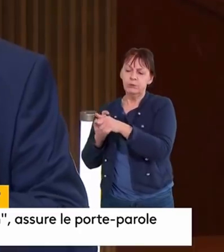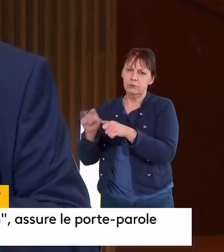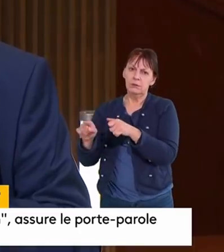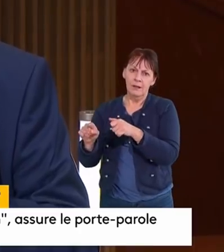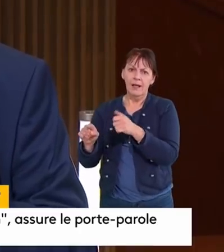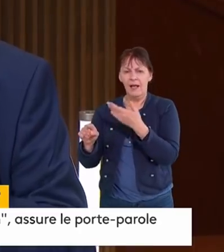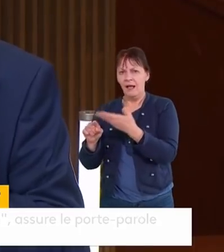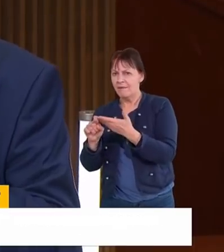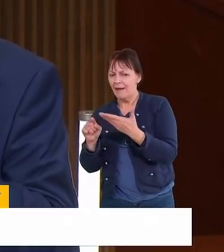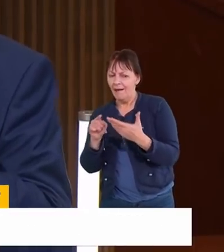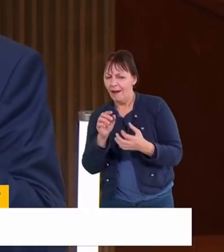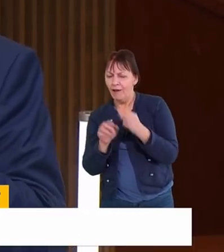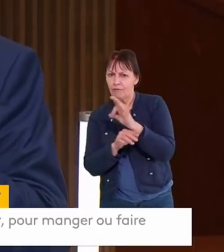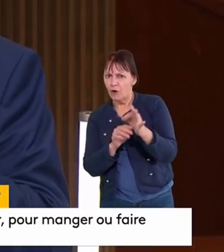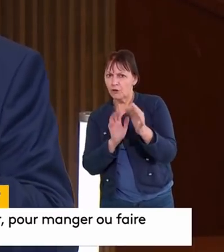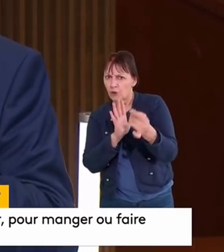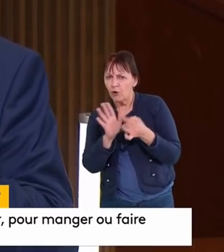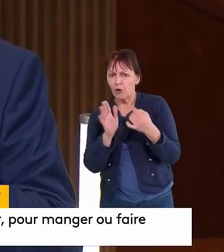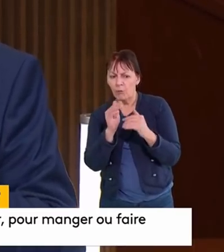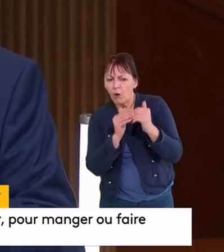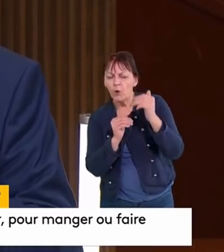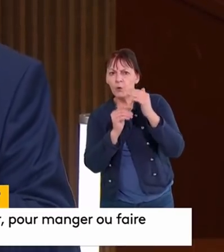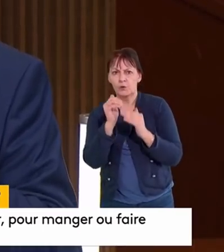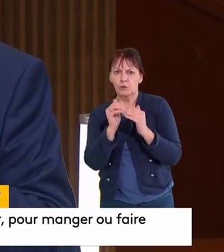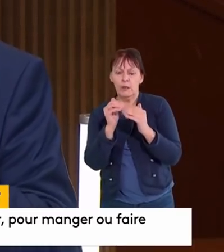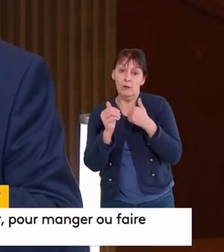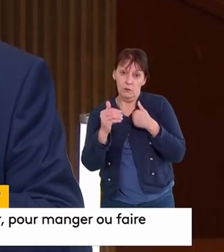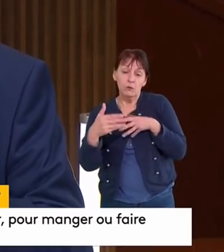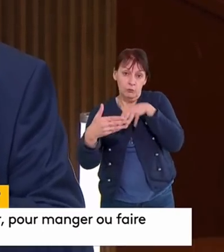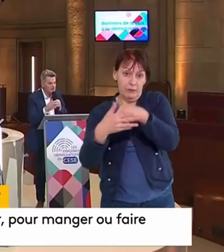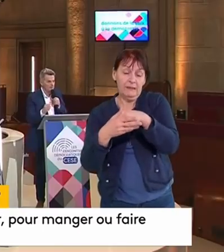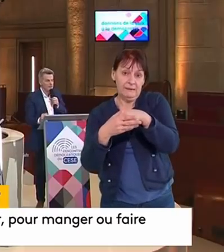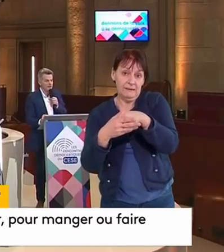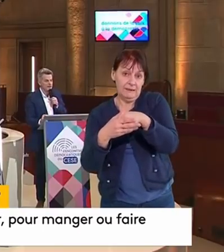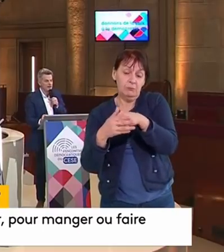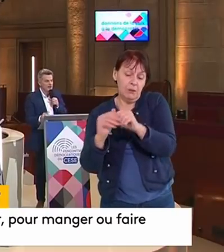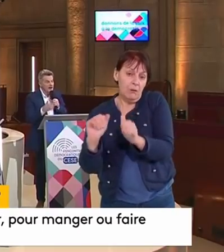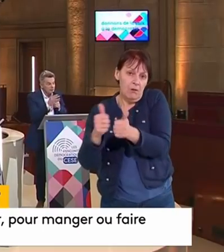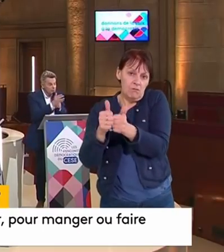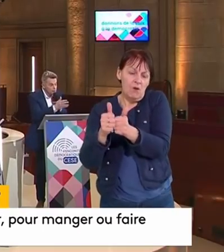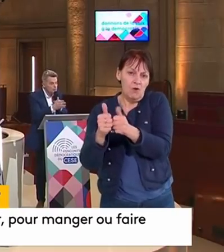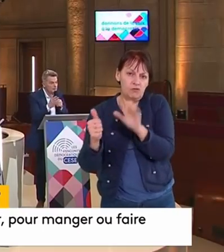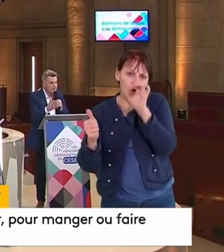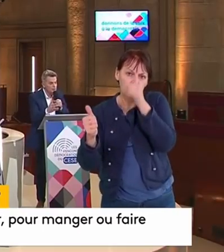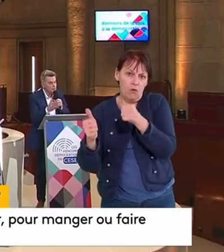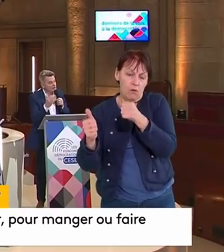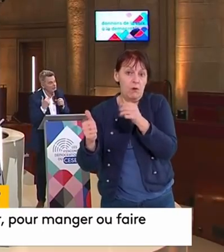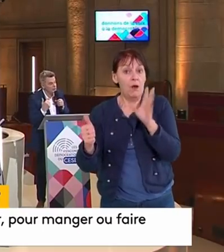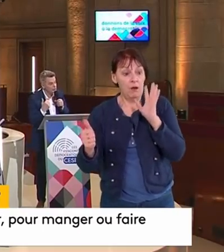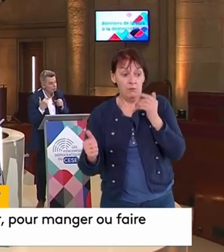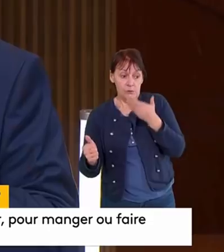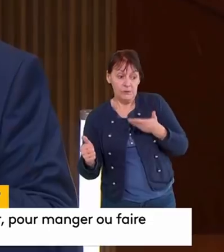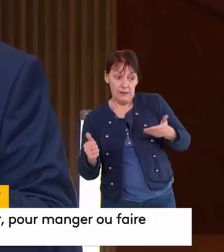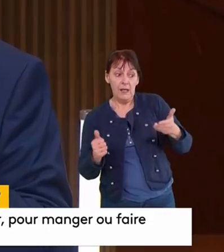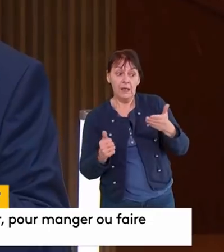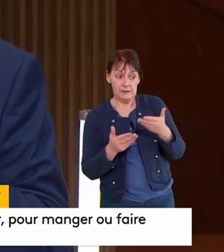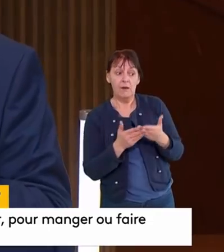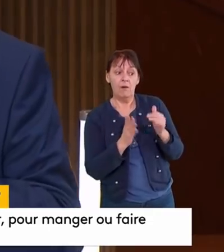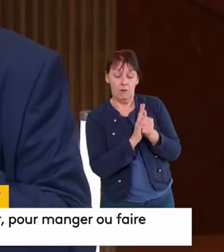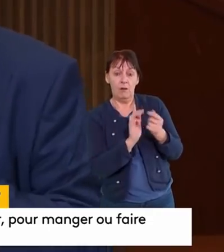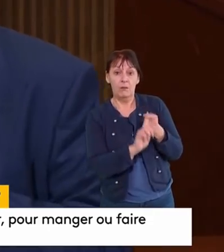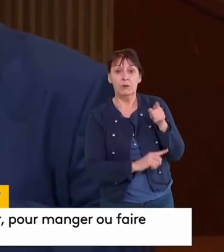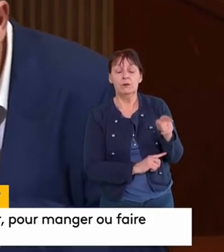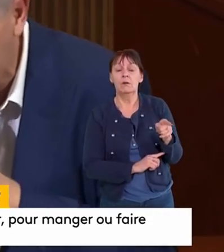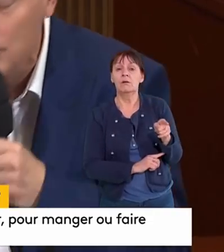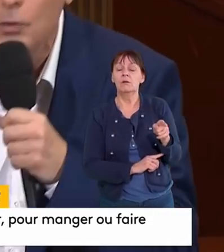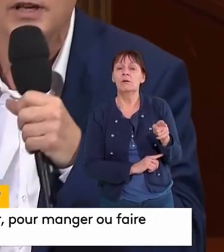C'est pour vous dire l'importance que nous accordons à la consultation, aux corps intermédiaires, à vous toutes et à vous tous. Et d'ailleurs, je regrette la réforme qui